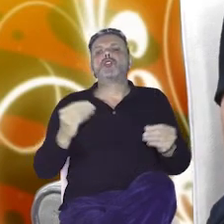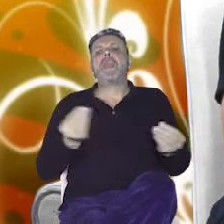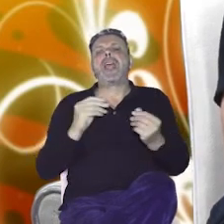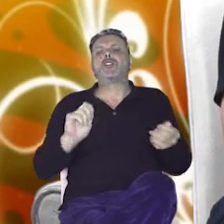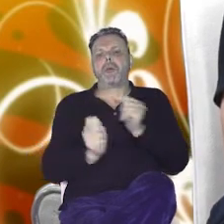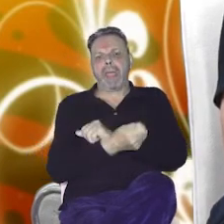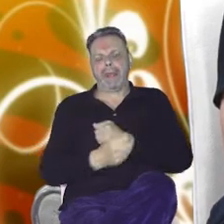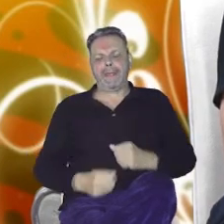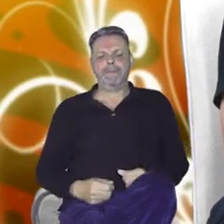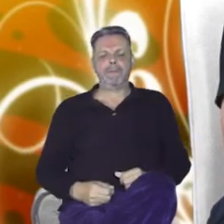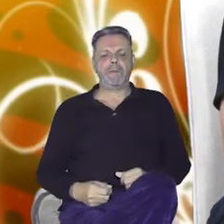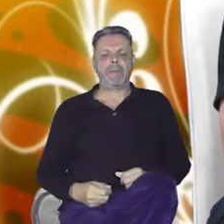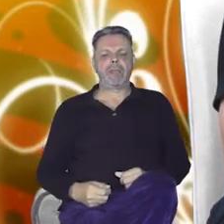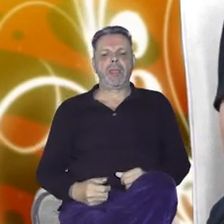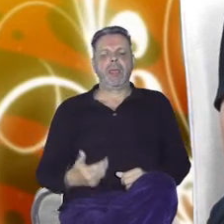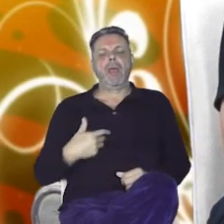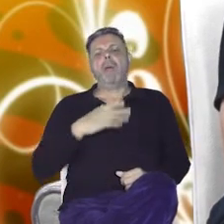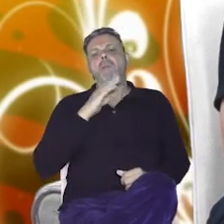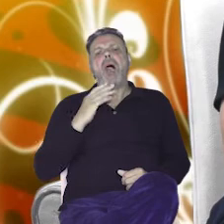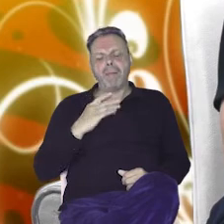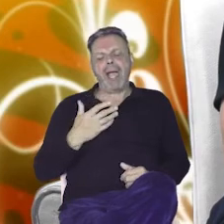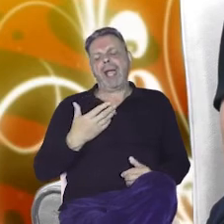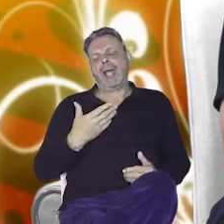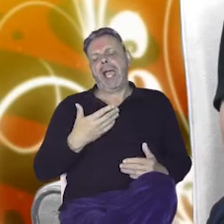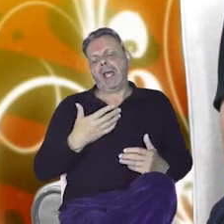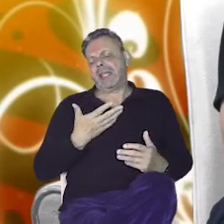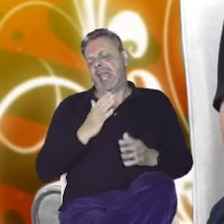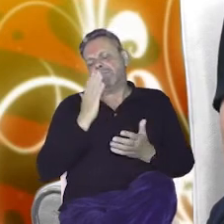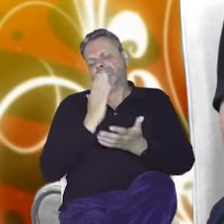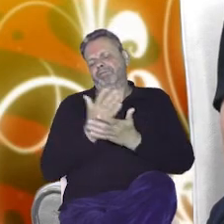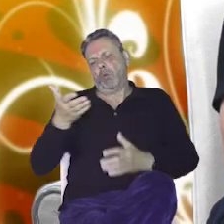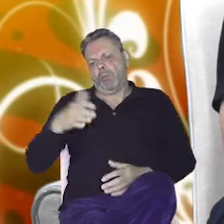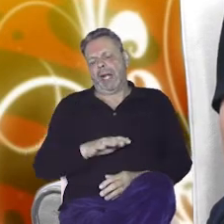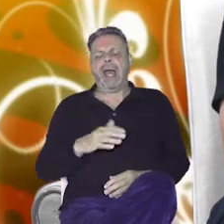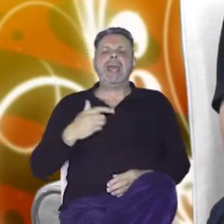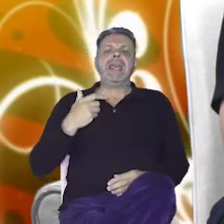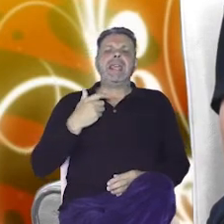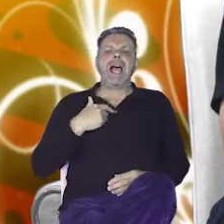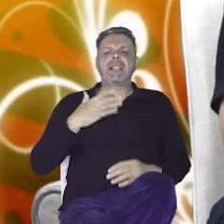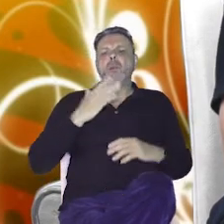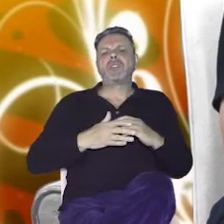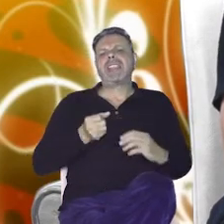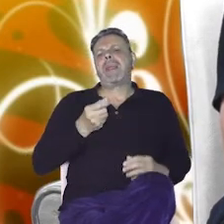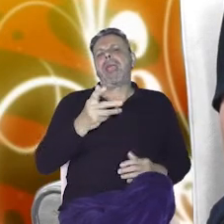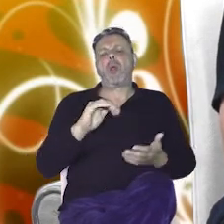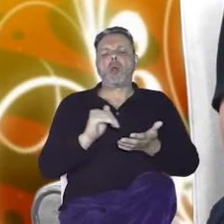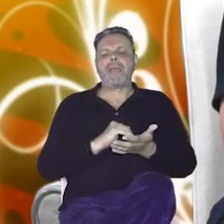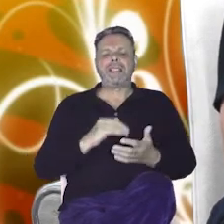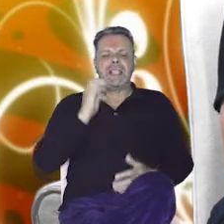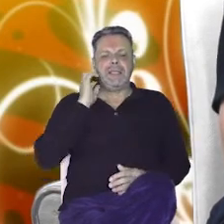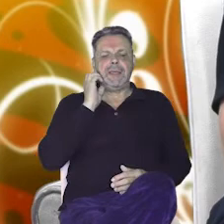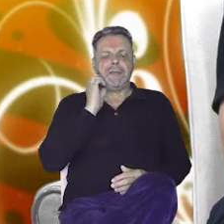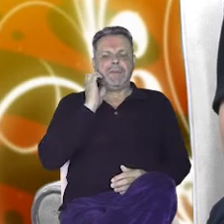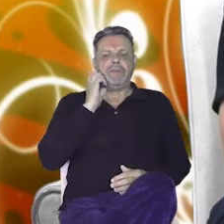promijeniti. Sad, evo, moja majka je nažalost preminula i ja sam u zadnjih nekakvih par mjeseci